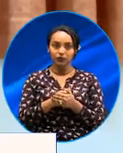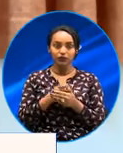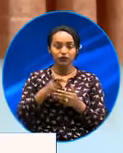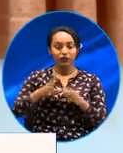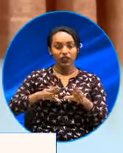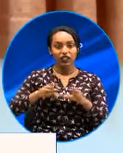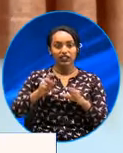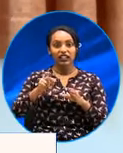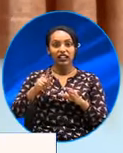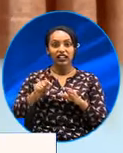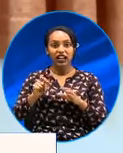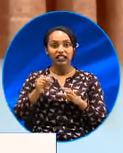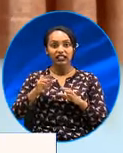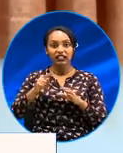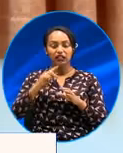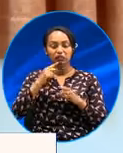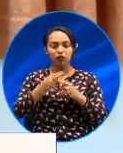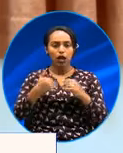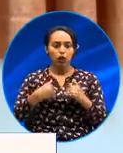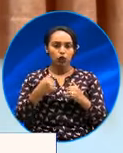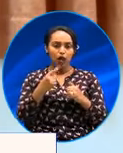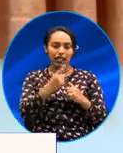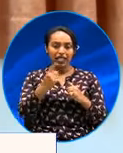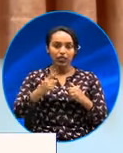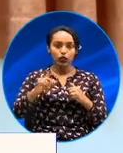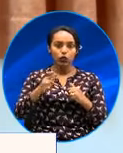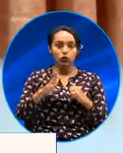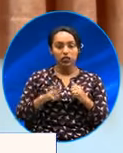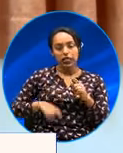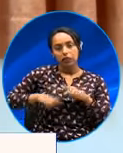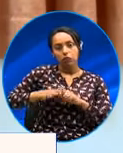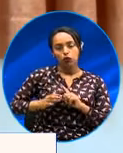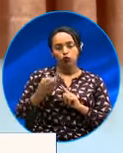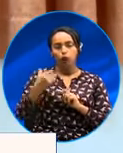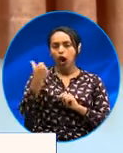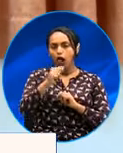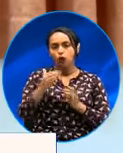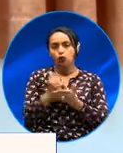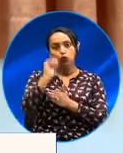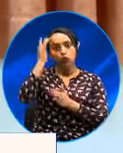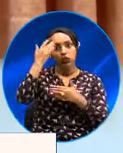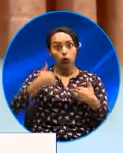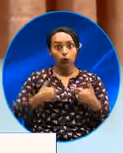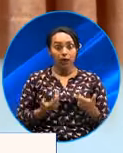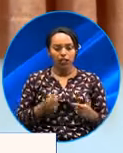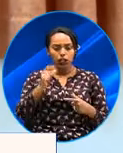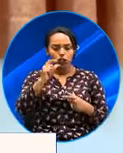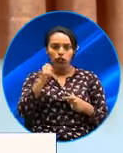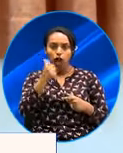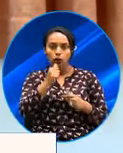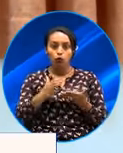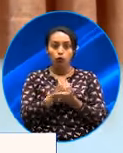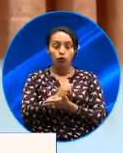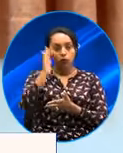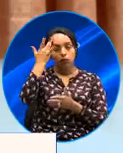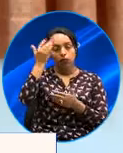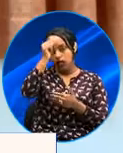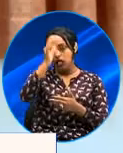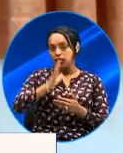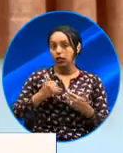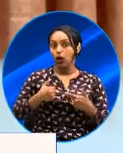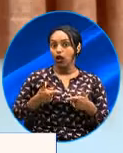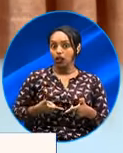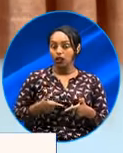ዲሌድ አሴትሌተር የምንላቸው አሉ። አንዳንድ ሰው ዶዝ ዲፔንደንት የሆነ በጣም ብዙ አልኮል ወስዶ የሚታመም አለ። ትንሽ አልኮል ወስዶ የሚታመም ሰው